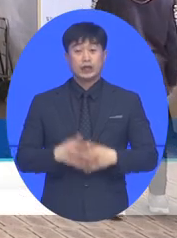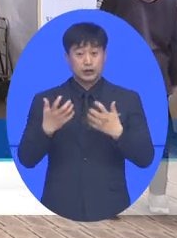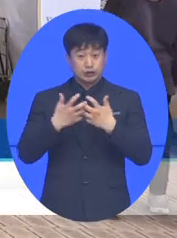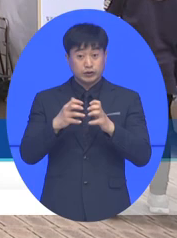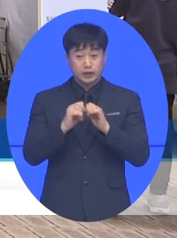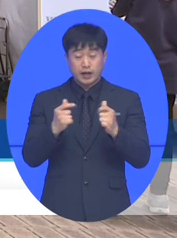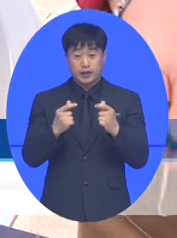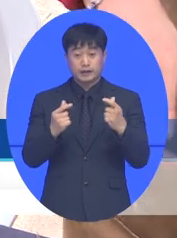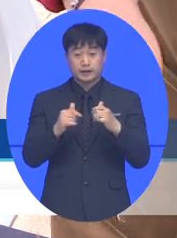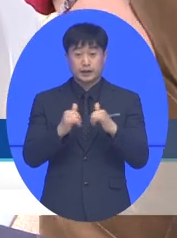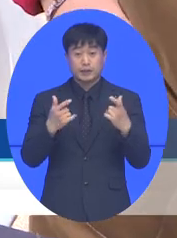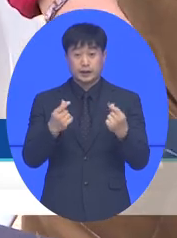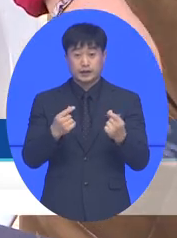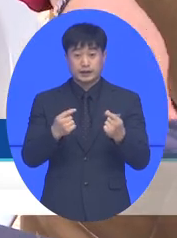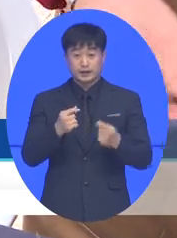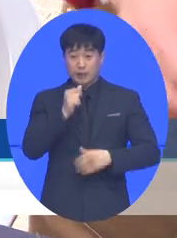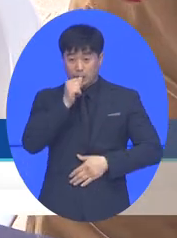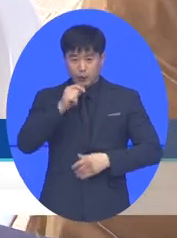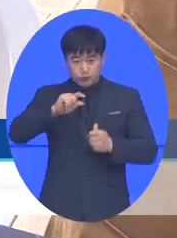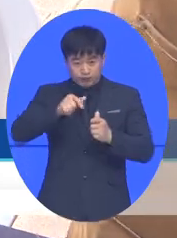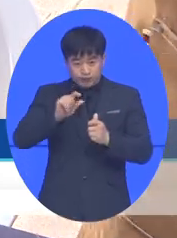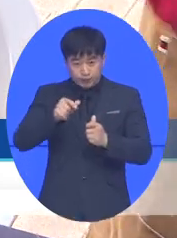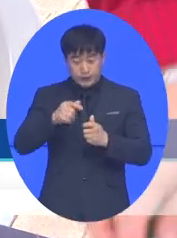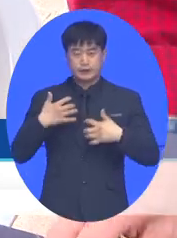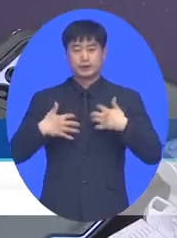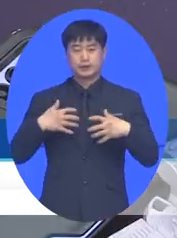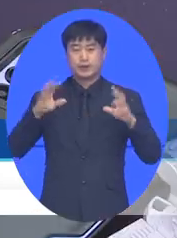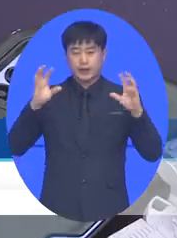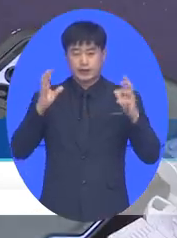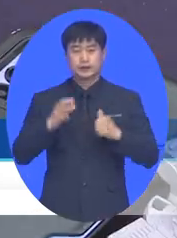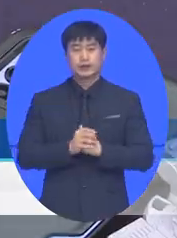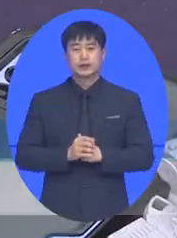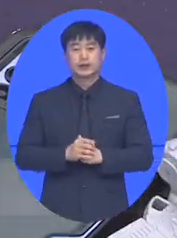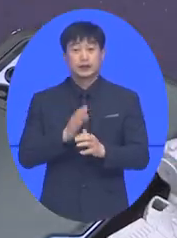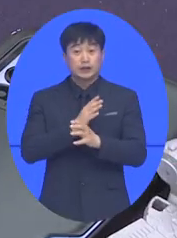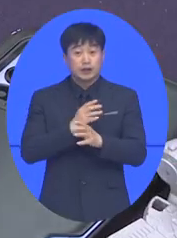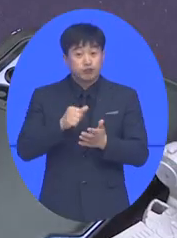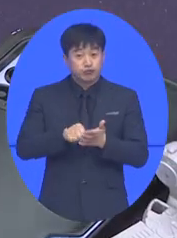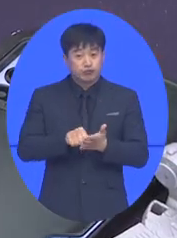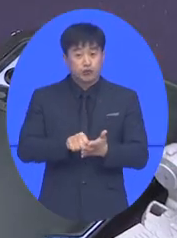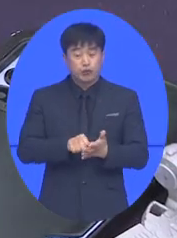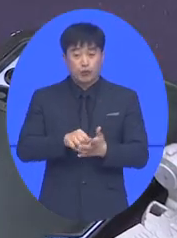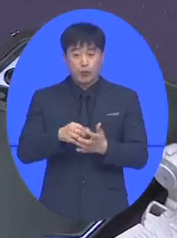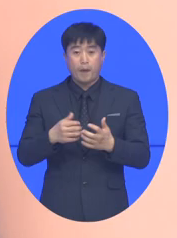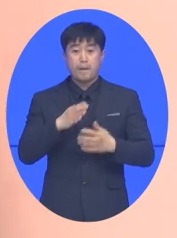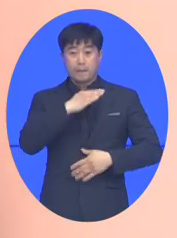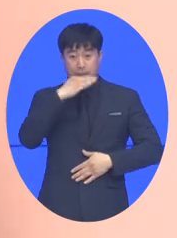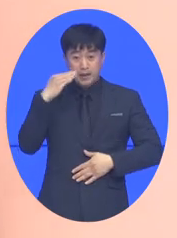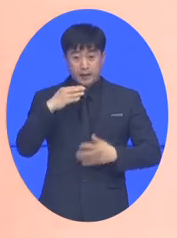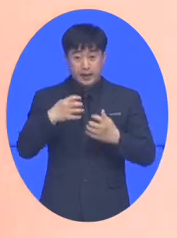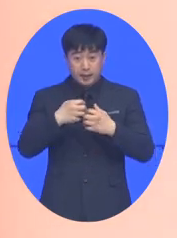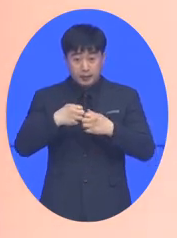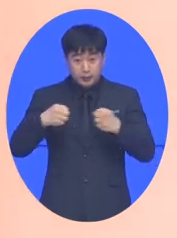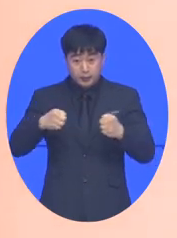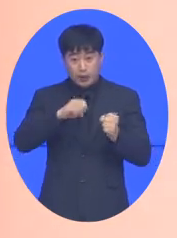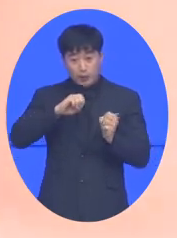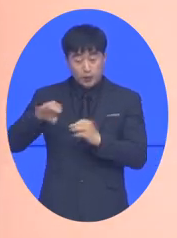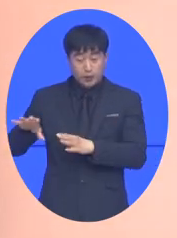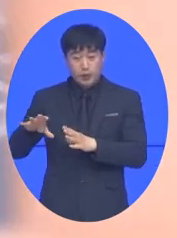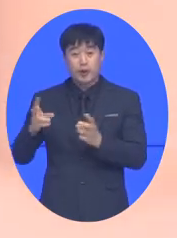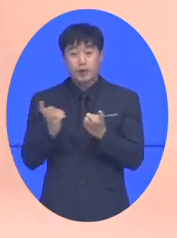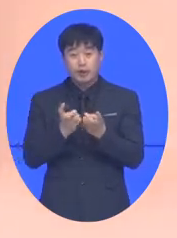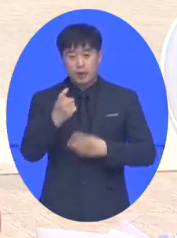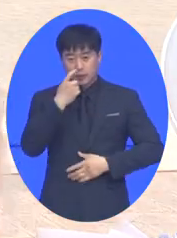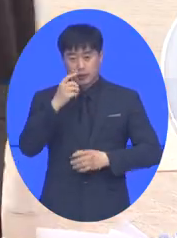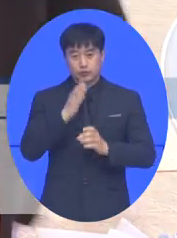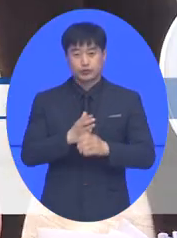엔지니어가 된 것마냥 나사를 풀어헤치는 재미에 빠진 아이들 장난감을 제대로 분리배출하는 법을 요리처럼 배우고 있는